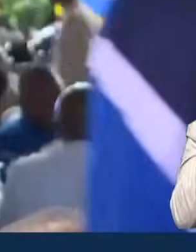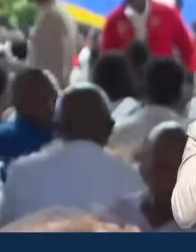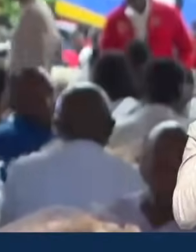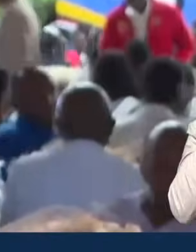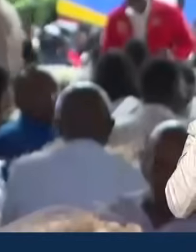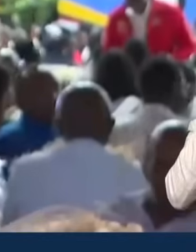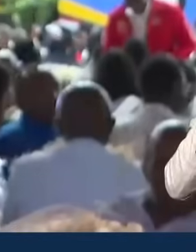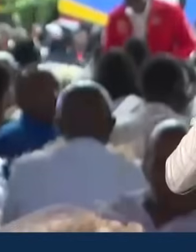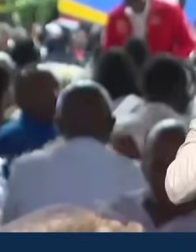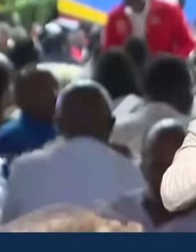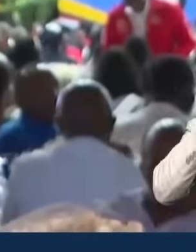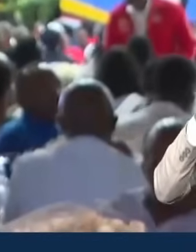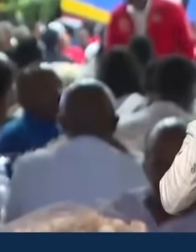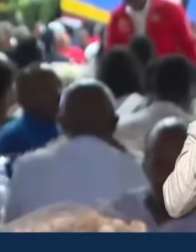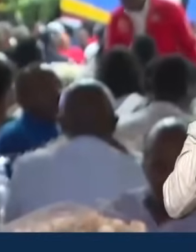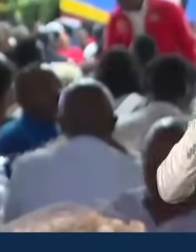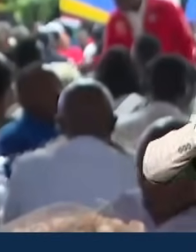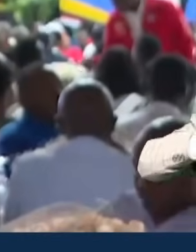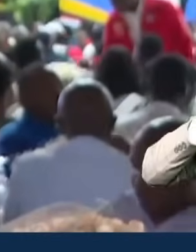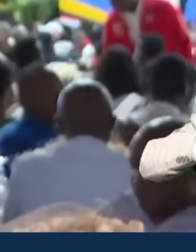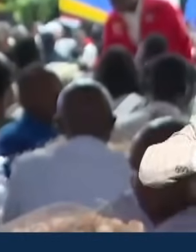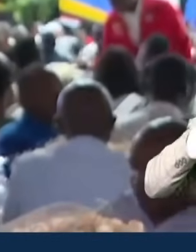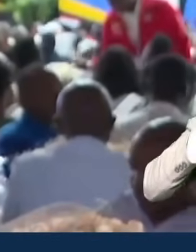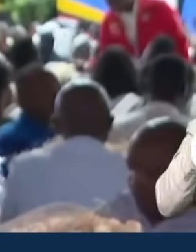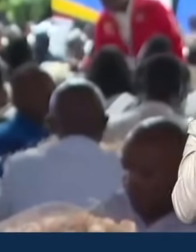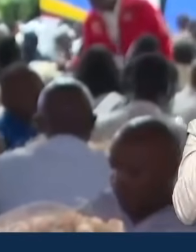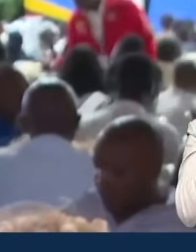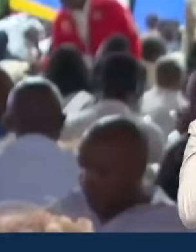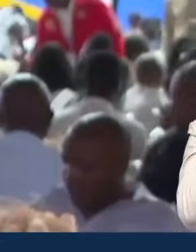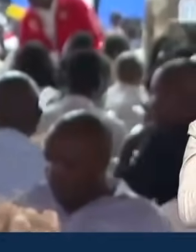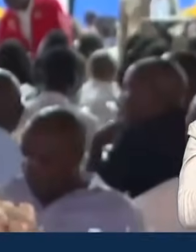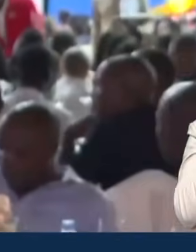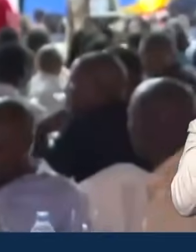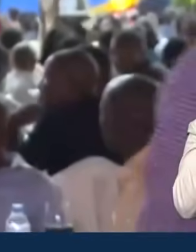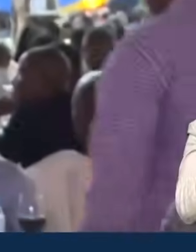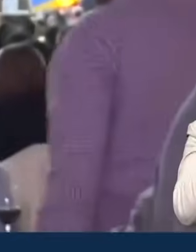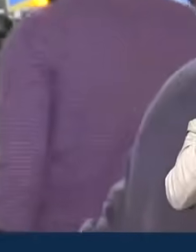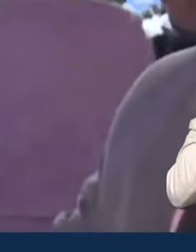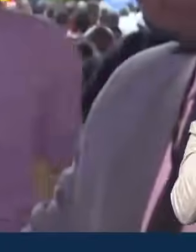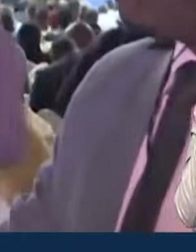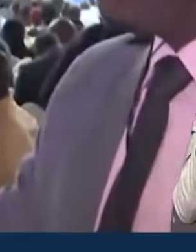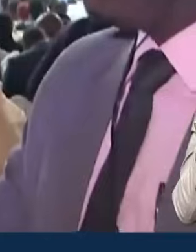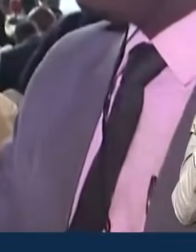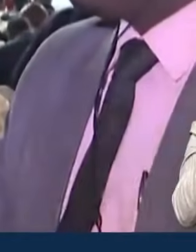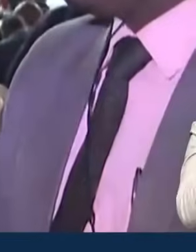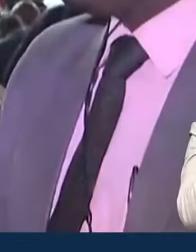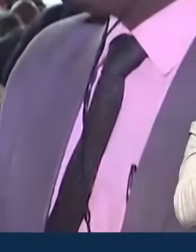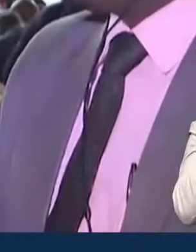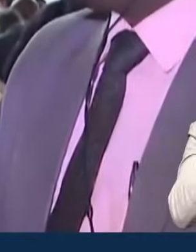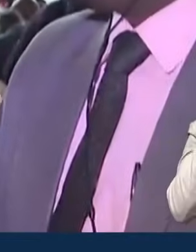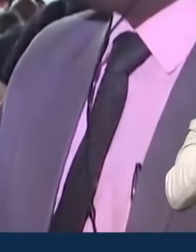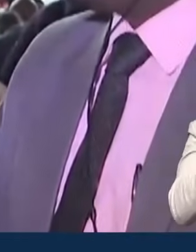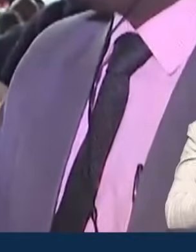urebye ku rutonde rw'ukuntu abantu bagendaga bahiganwa, ibikombe byinshi n'imidari myinshi biri muri Kenya na Uganda na